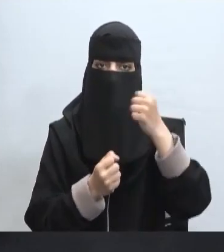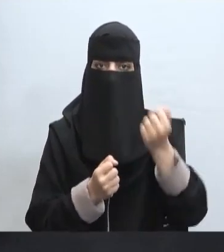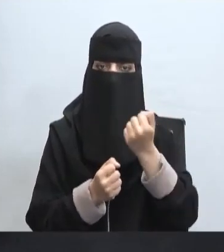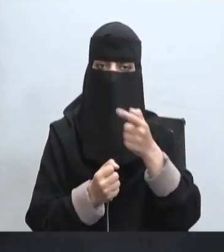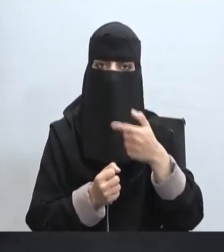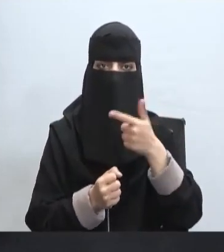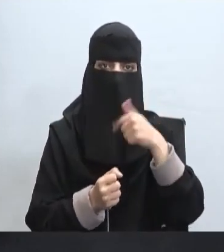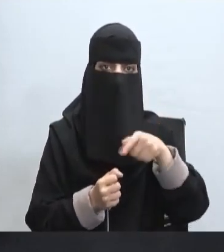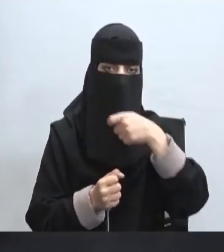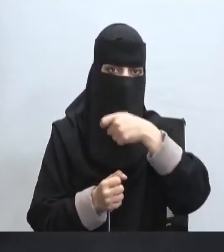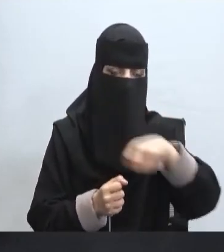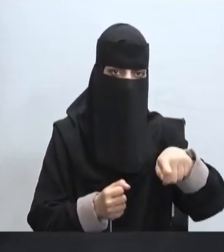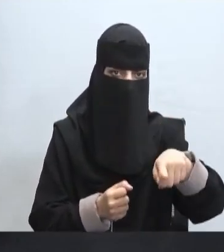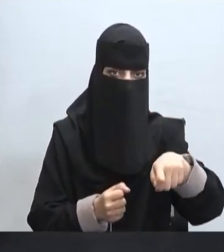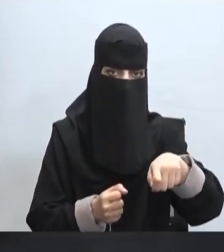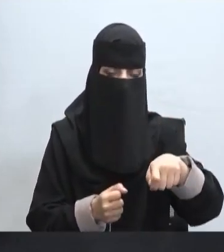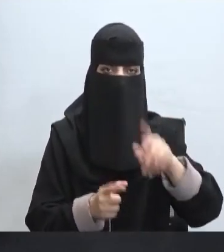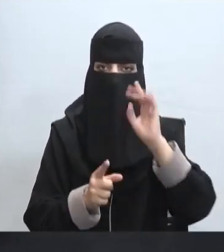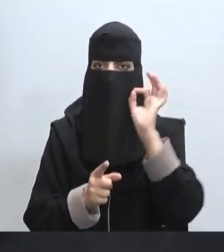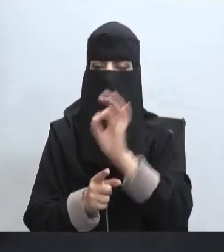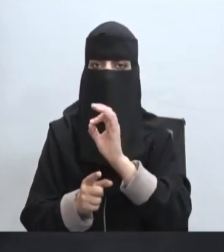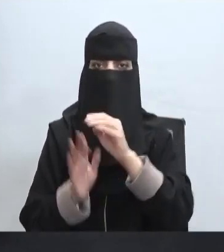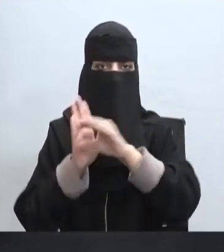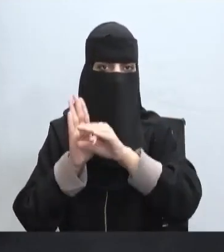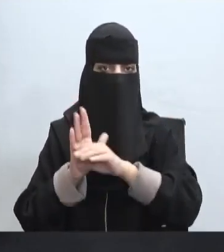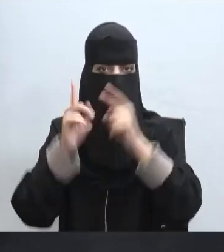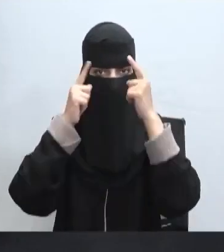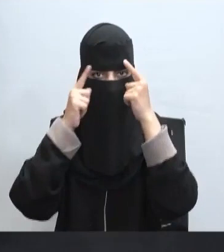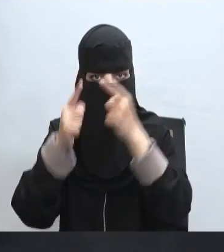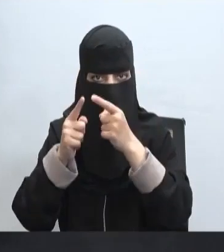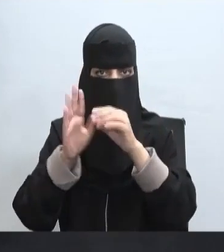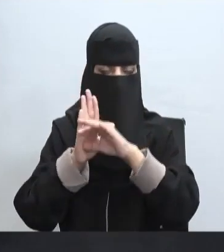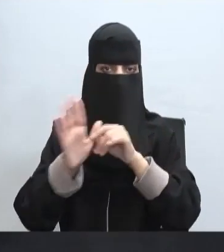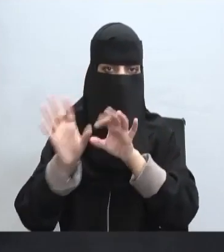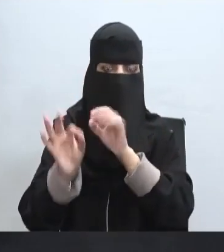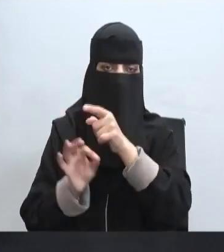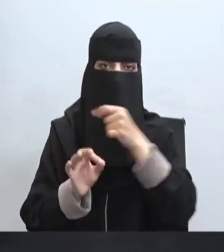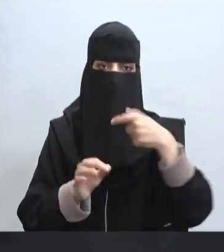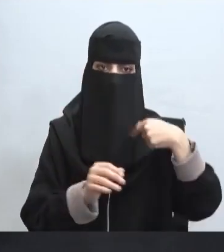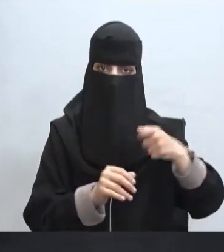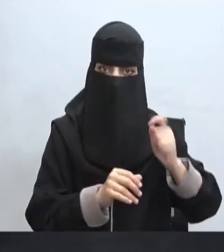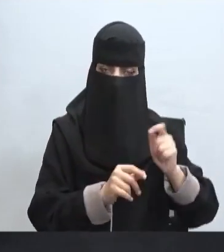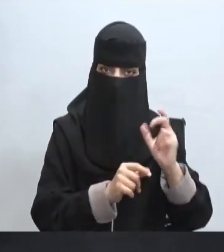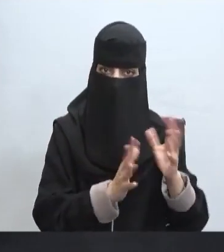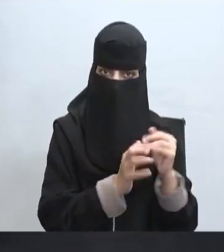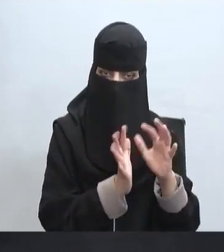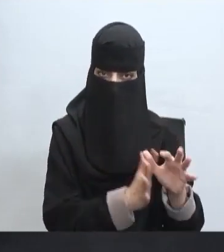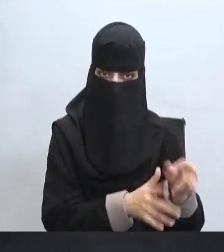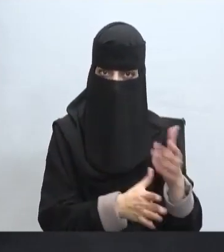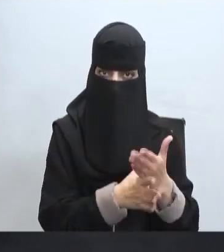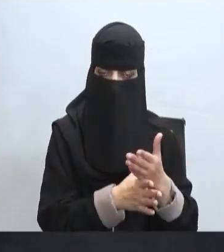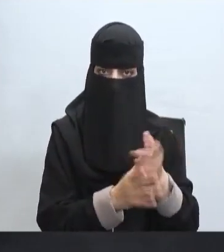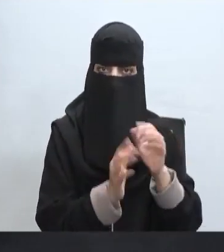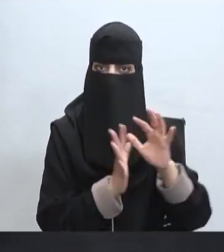لكنك تريد شراء سياره معينه بمواصفات معينه قد لا تستطيعه من خلال الدخل الذي تجنيه